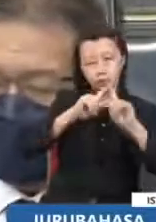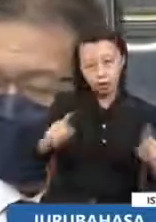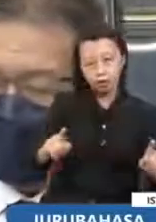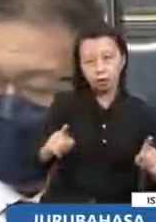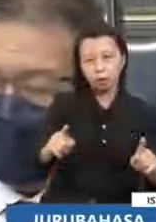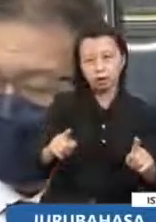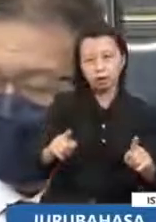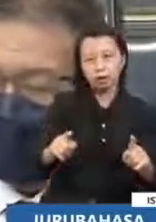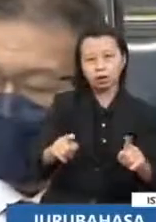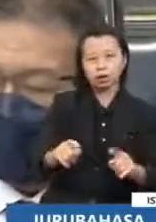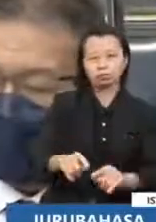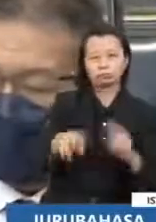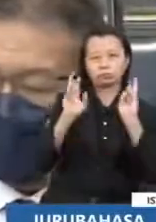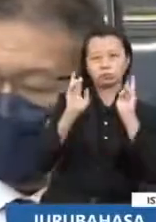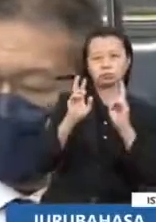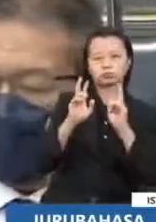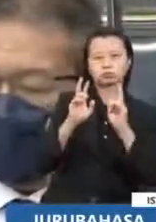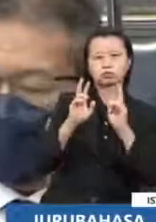Tetapi merapati